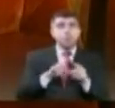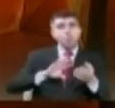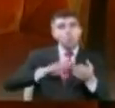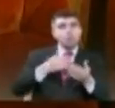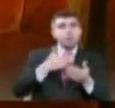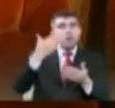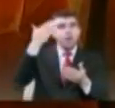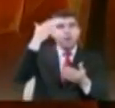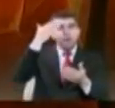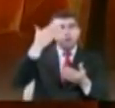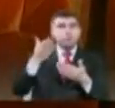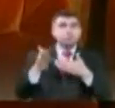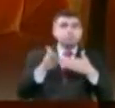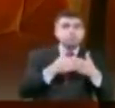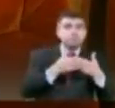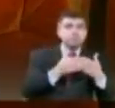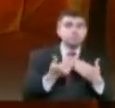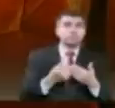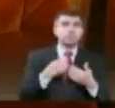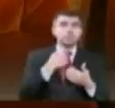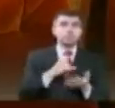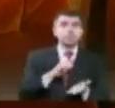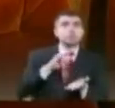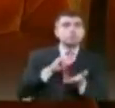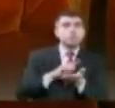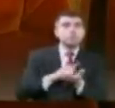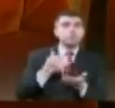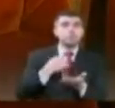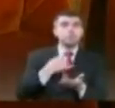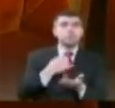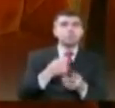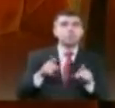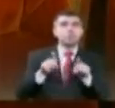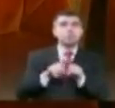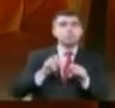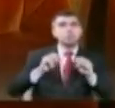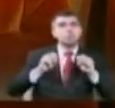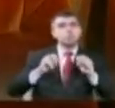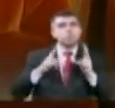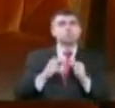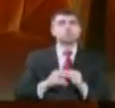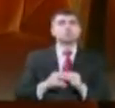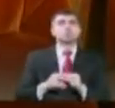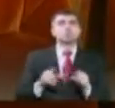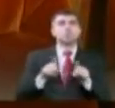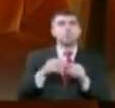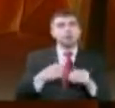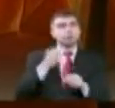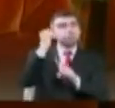المساجد اللي باقي مغلقة، وخصوصا الجهة ديالكم نظرا لها شاشة سيد الوزير، غير ذلك انتهى الوقت. هذه المسألة حنا كنشتغلوا عليها.